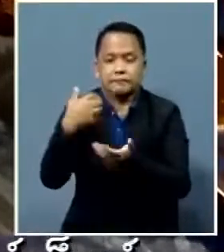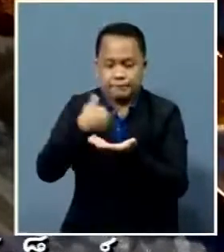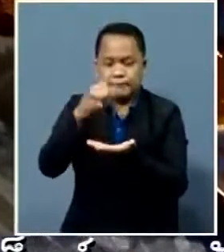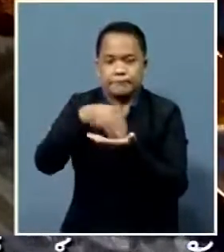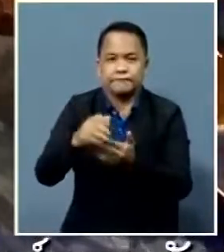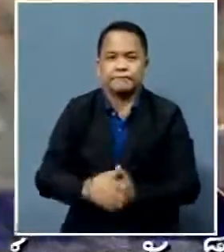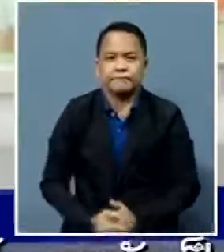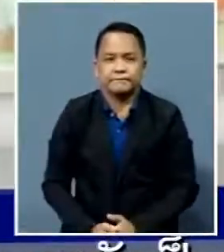เรียบเรียง